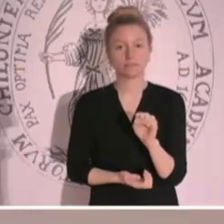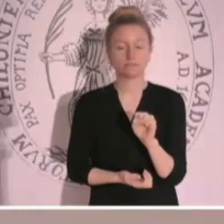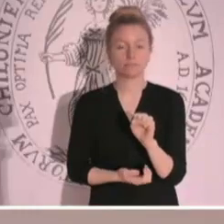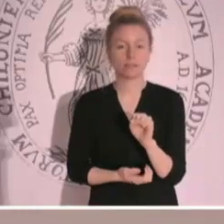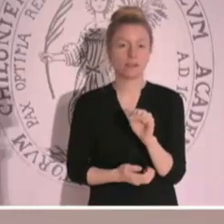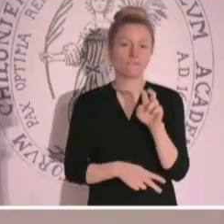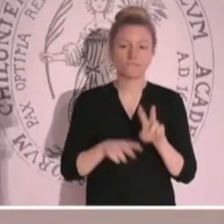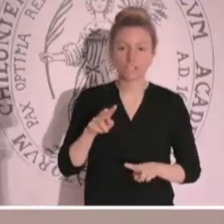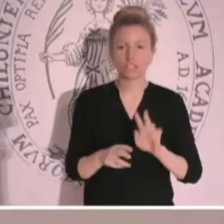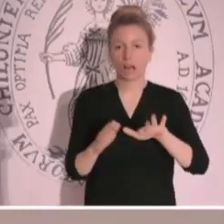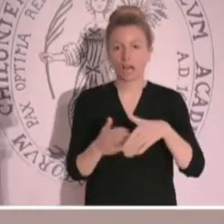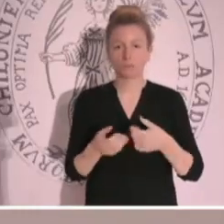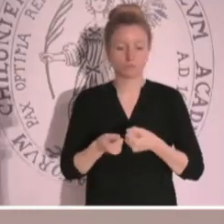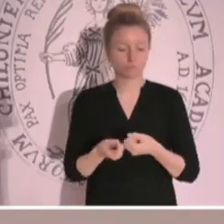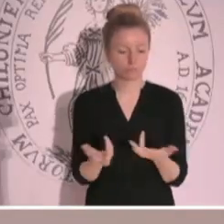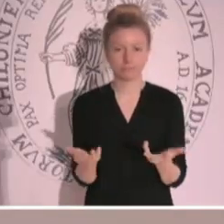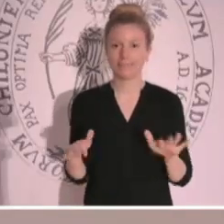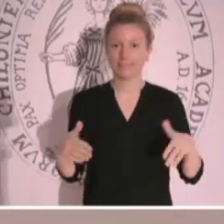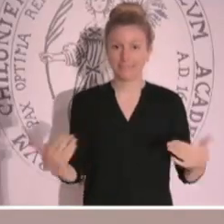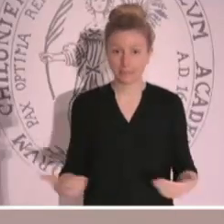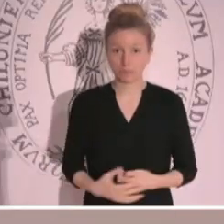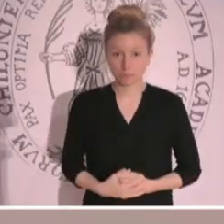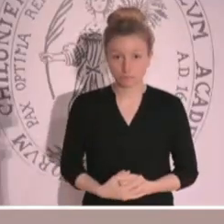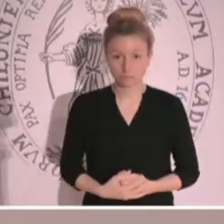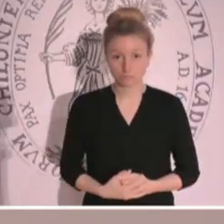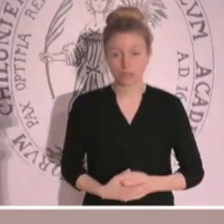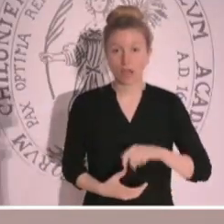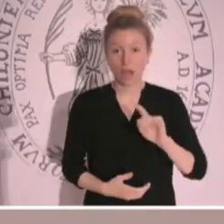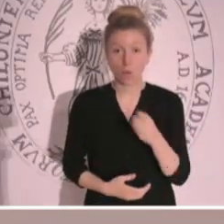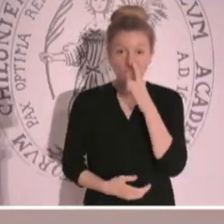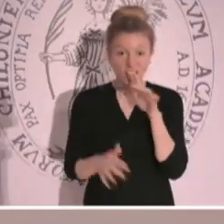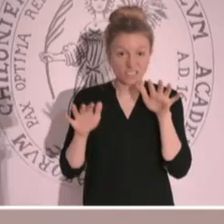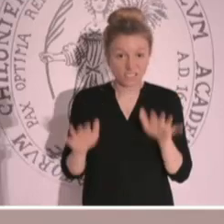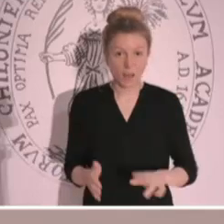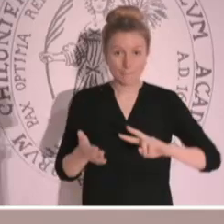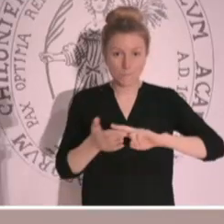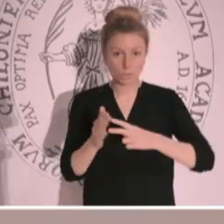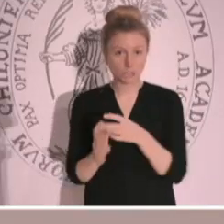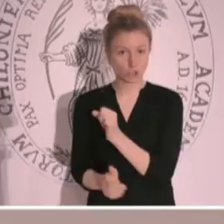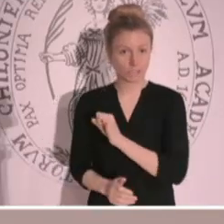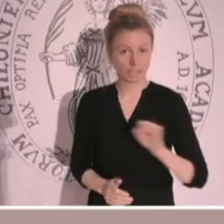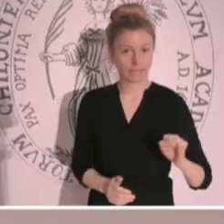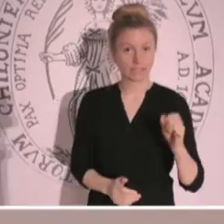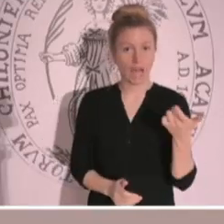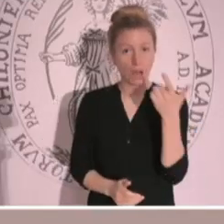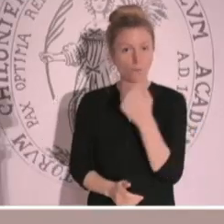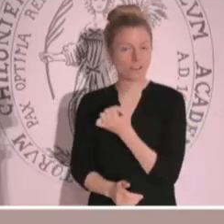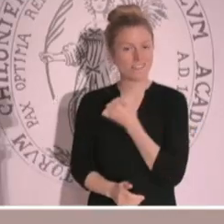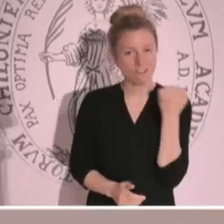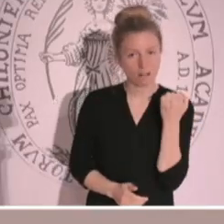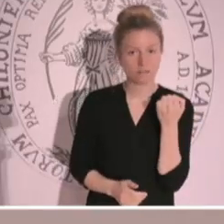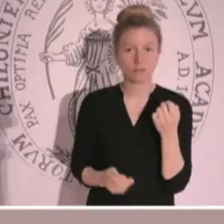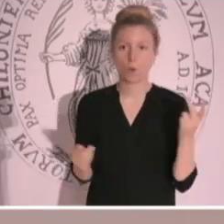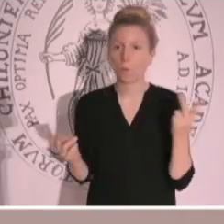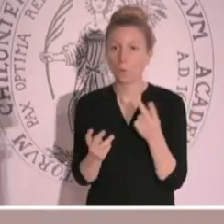Auch bei einem rechten Angriff könnt ihr mit Helena bei Zebra euch beraten lassen oder bei Erfahrungen